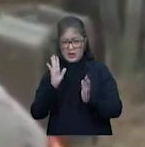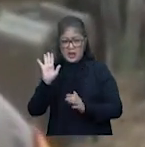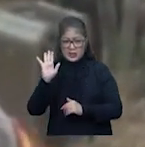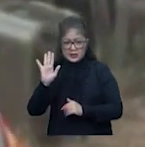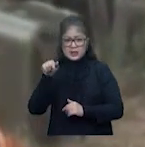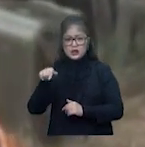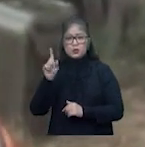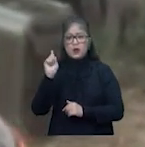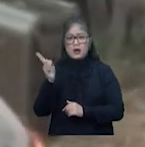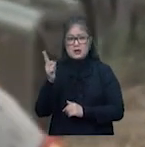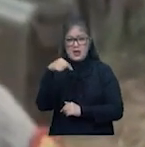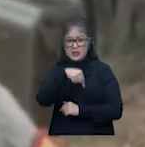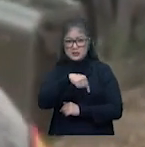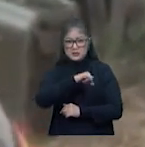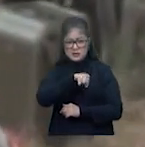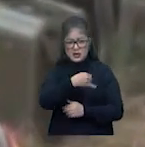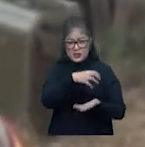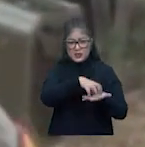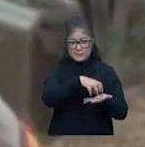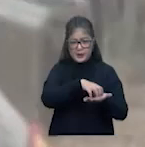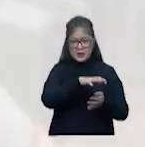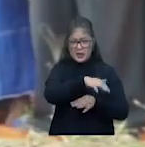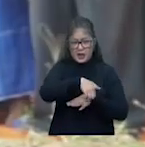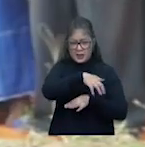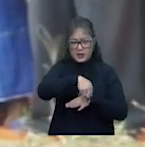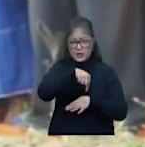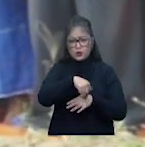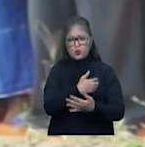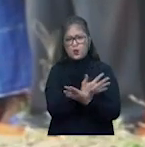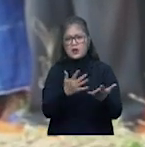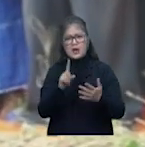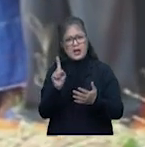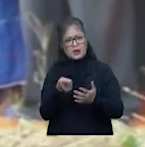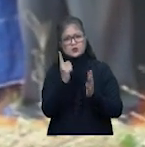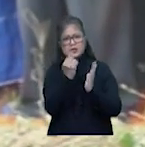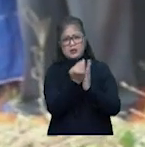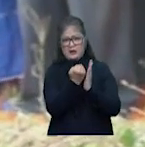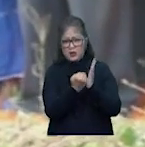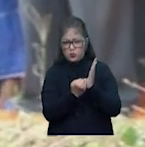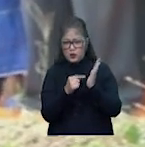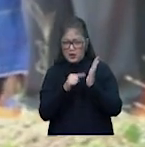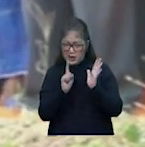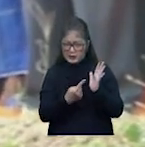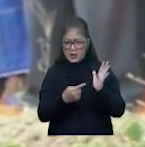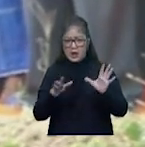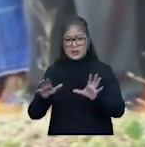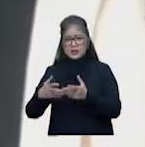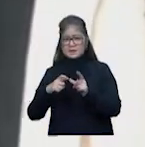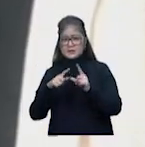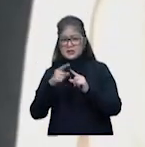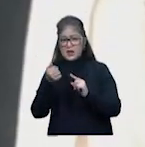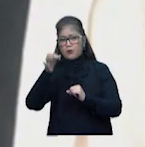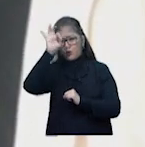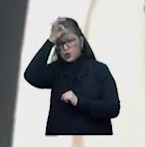kalau memang ini mau dijadikan wilayah pertambangan rakyat, nanti ada mekanismenya. Tim SAR gabungan dan polisi menggelar salat gaib dan tahlil di depan